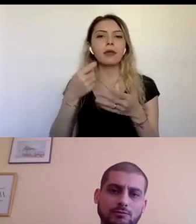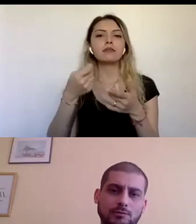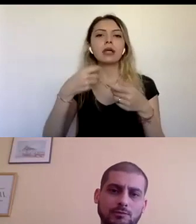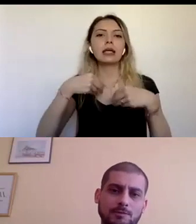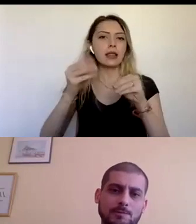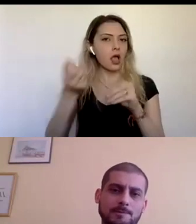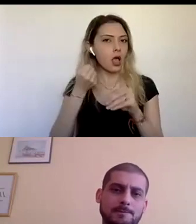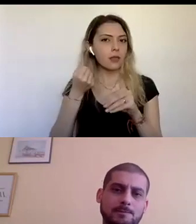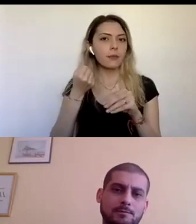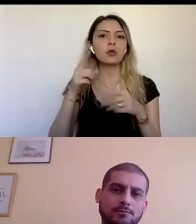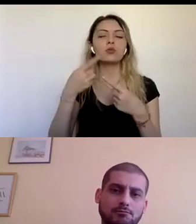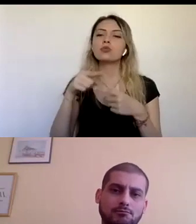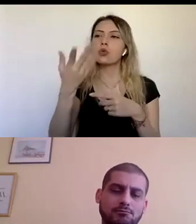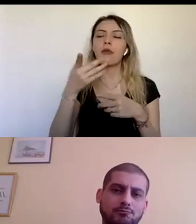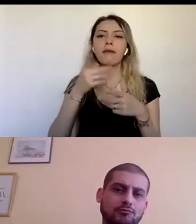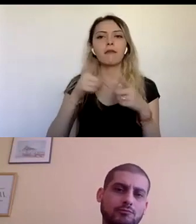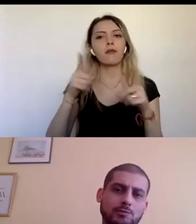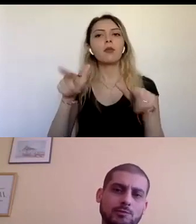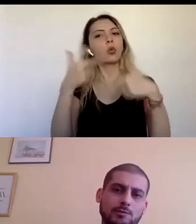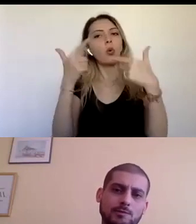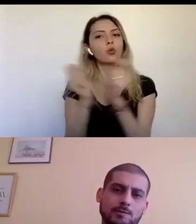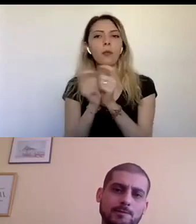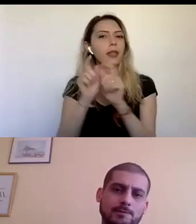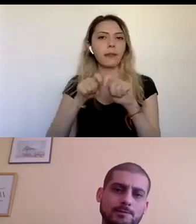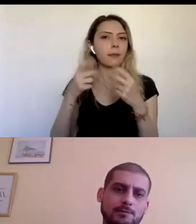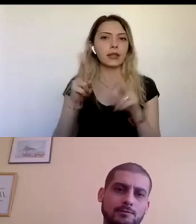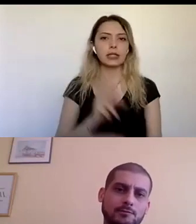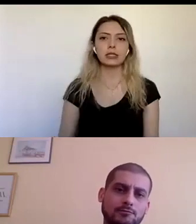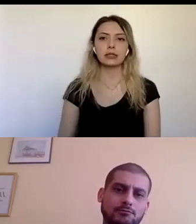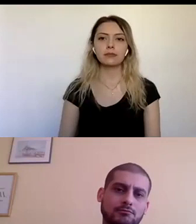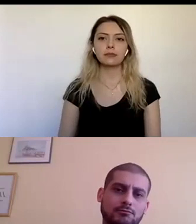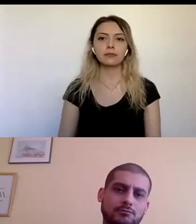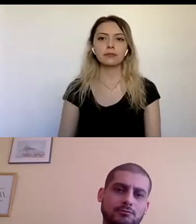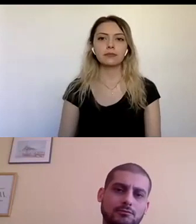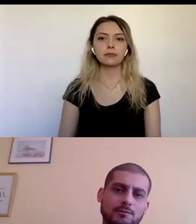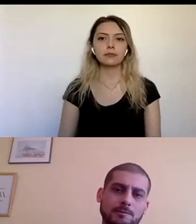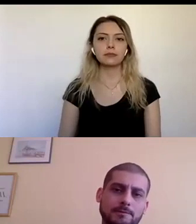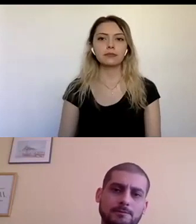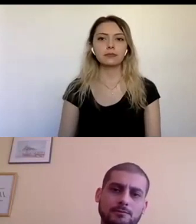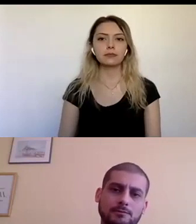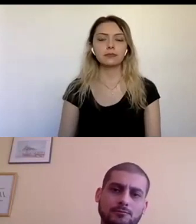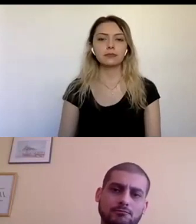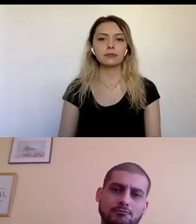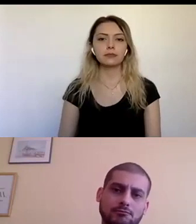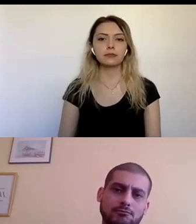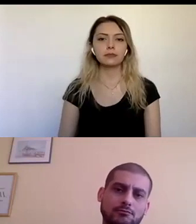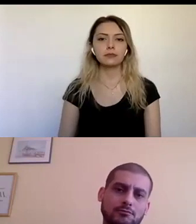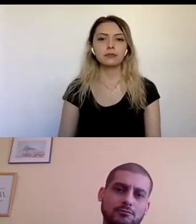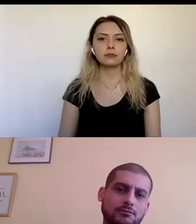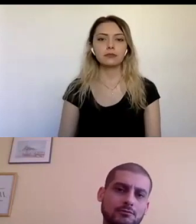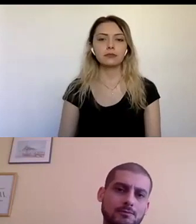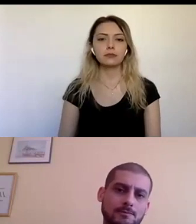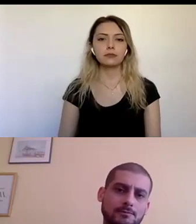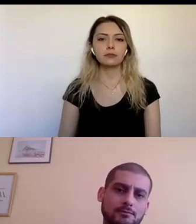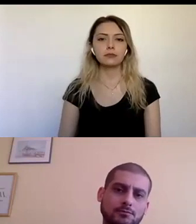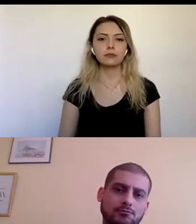arada Zoom'un farklı farklı özellikleri var. Ben çok ayrıntıya girmedim hani birazcık olayımız o değil diye ama Yani mesela 60 kişi başladığımız bir eğitimi 6 farklı odaya bölüp